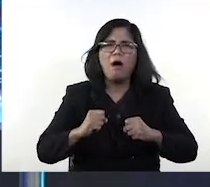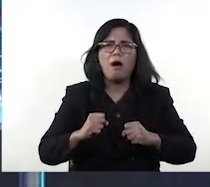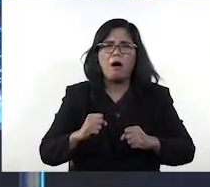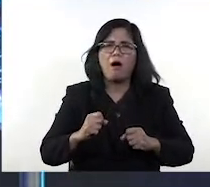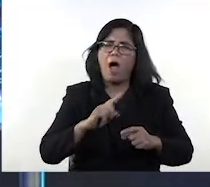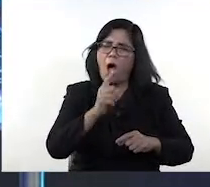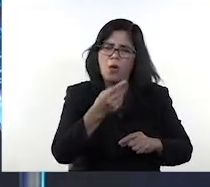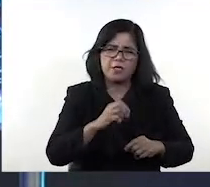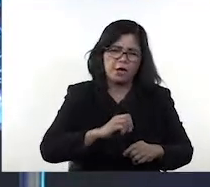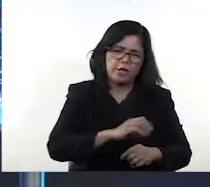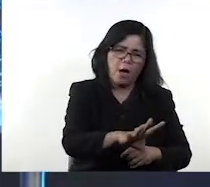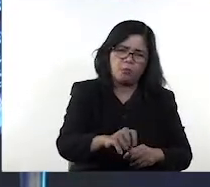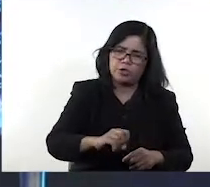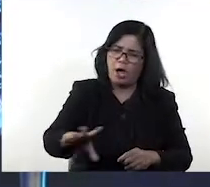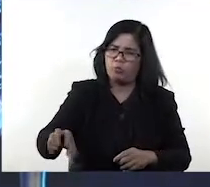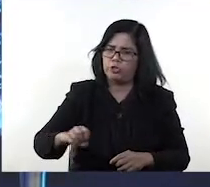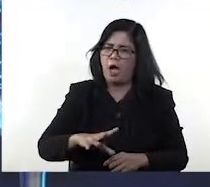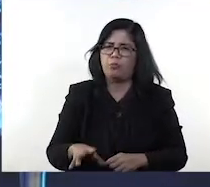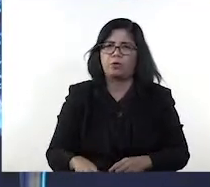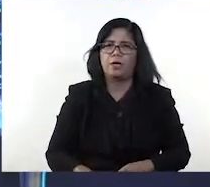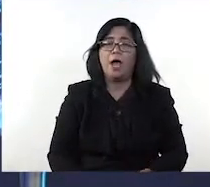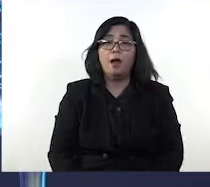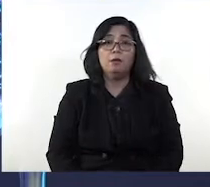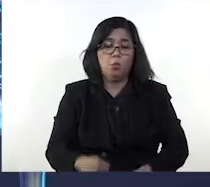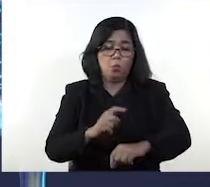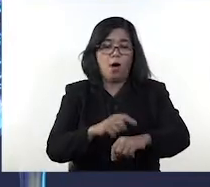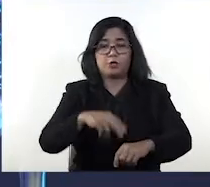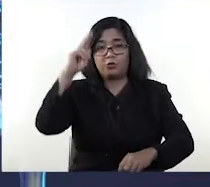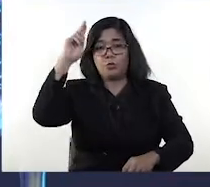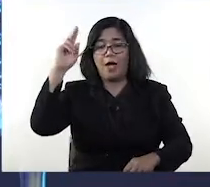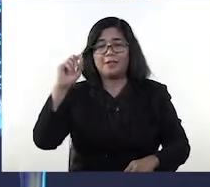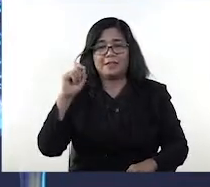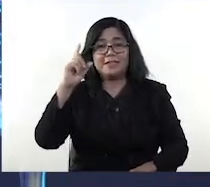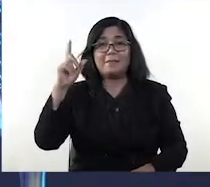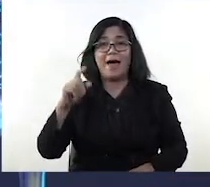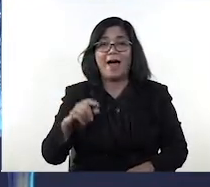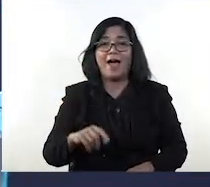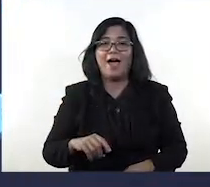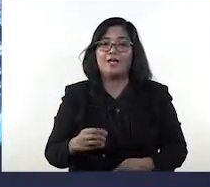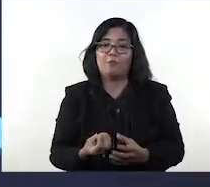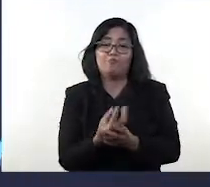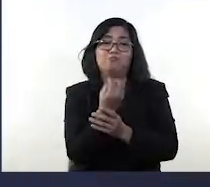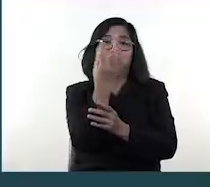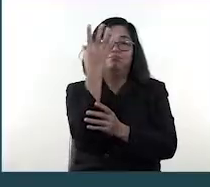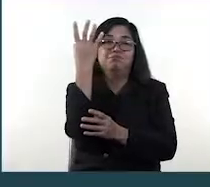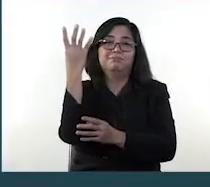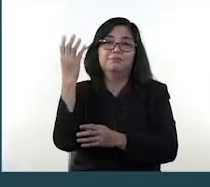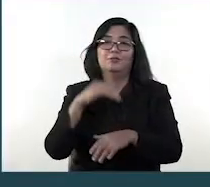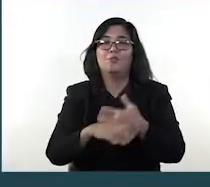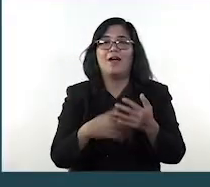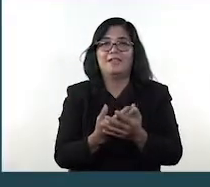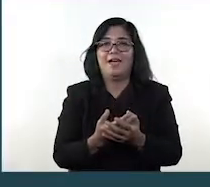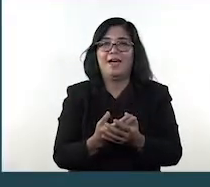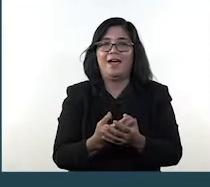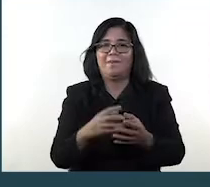Penabur dan percaya harinya akan tiba tepat pada waktunya Tuhan akan menumbuhkan segalanya lalu ya yes i Hai